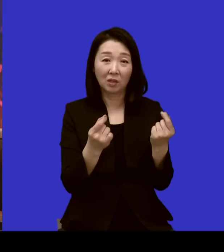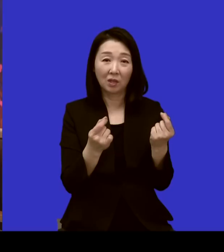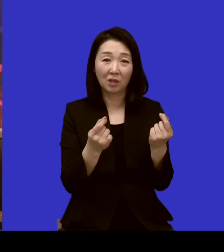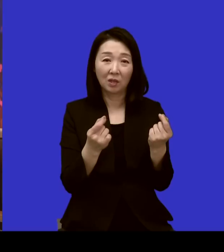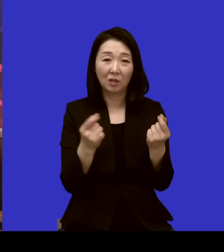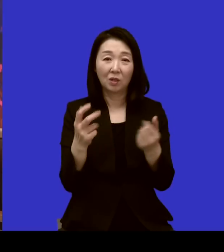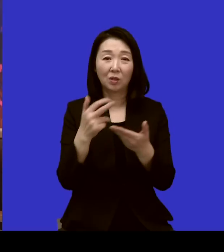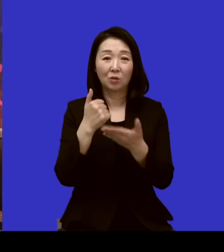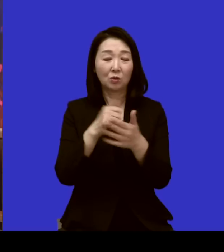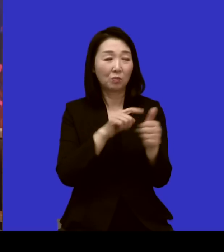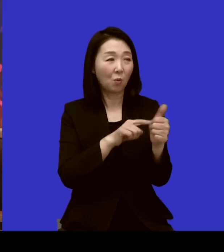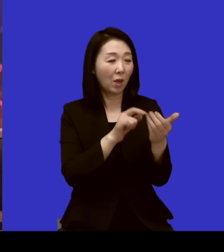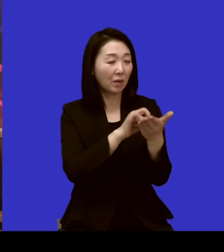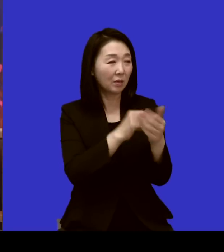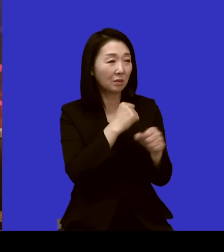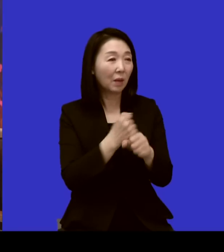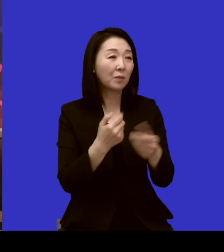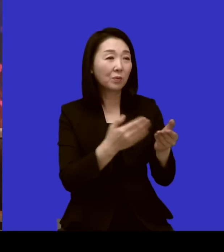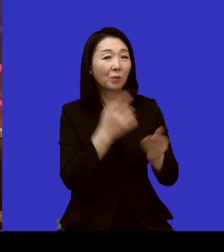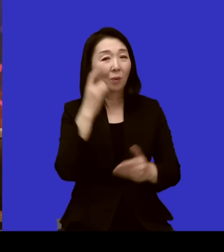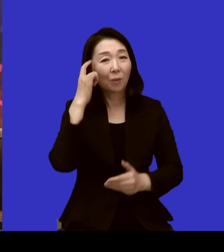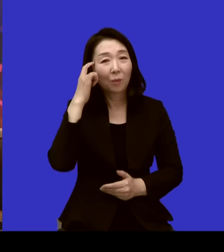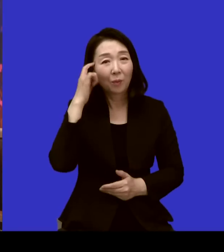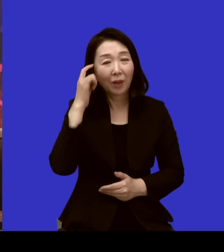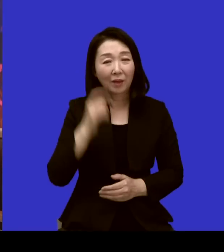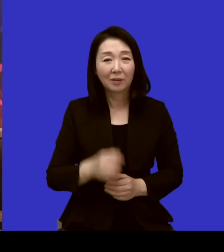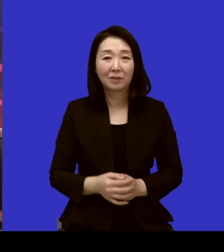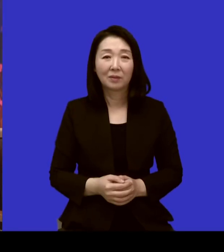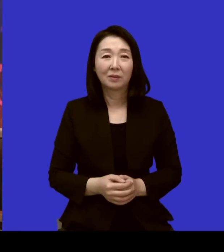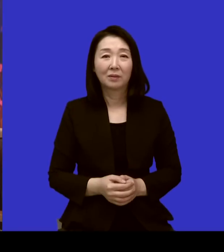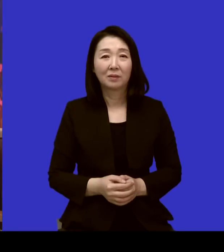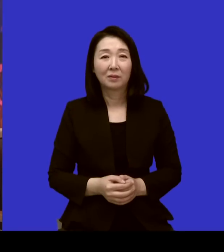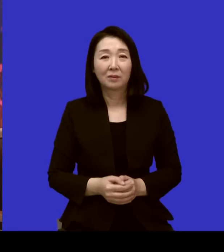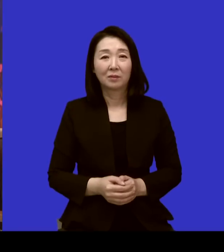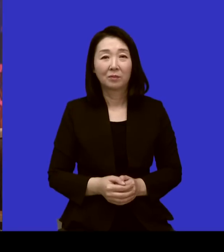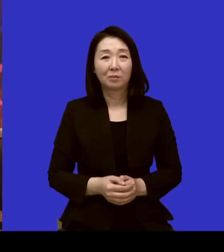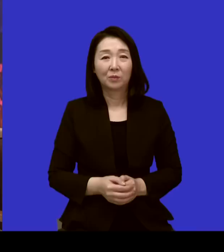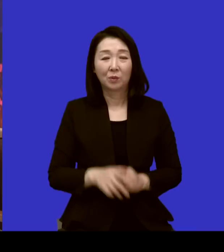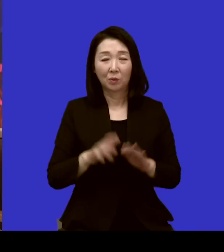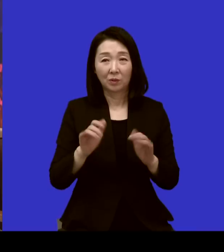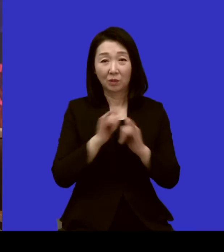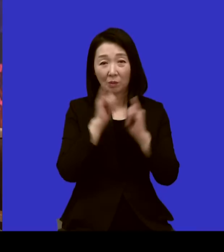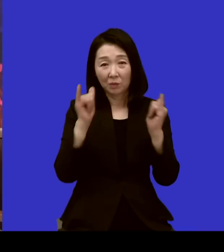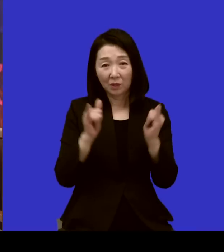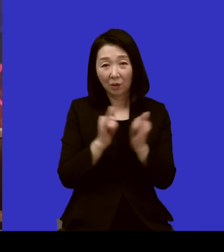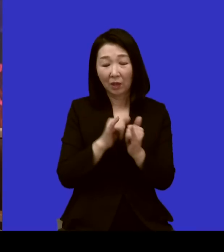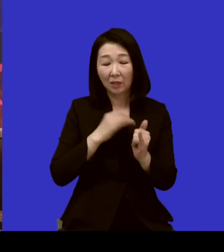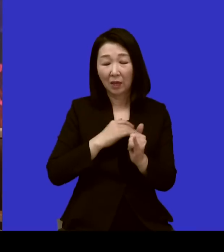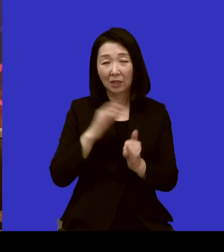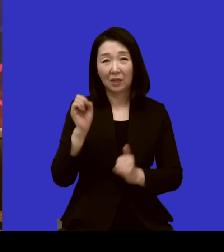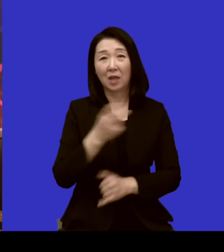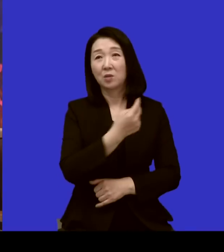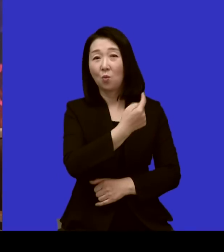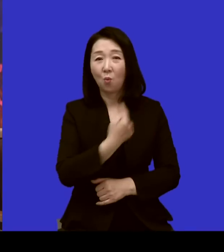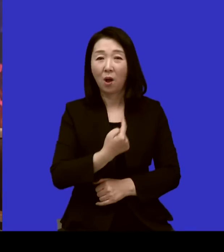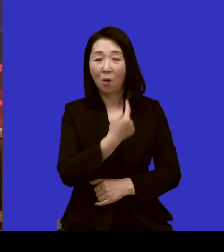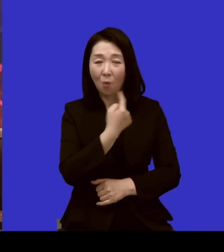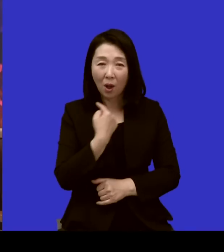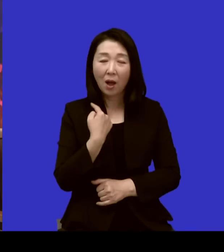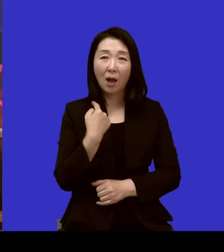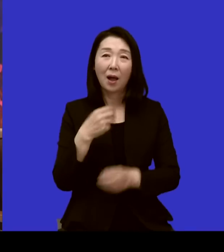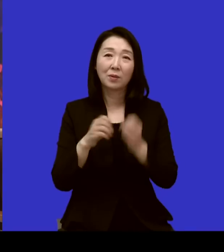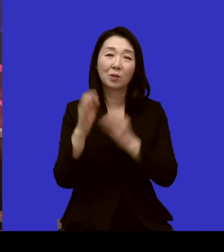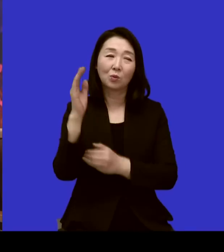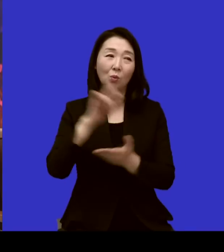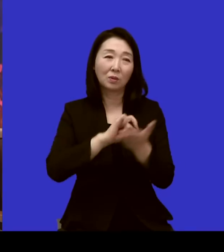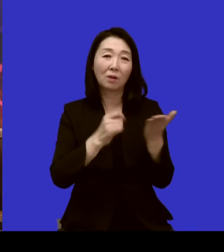왜 주 작가님을 글을 쓰게 했고 그 지금 사회야 나에게로 다시 와라 하는 소설을 꼭